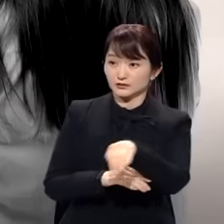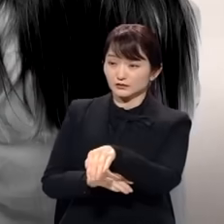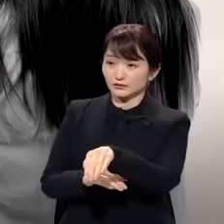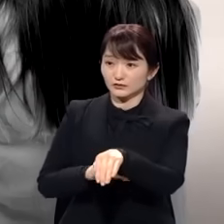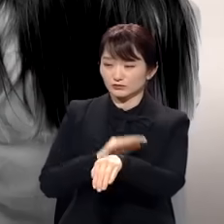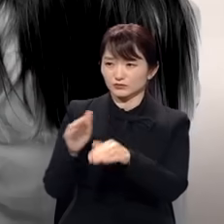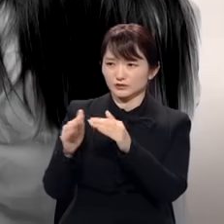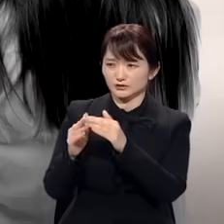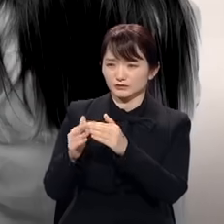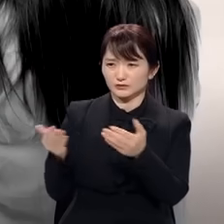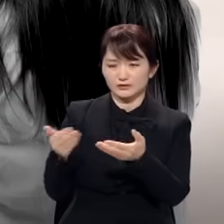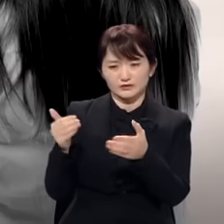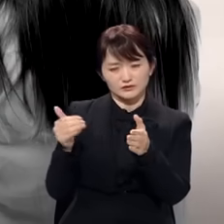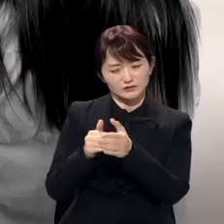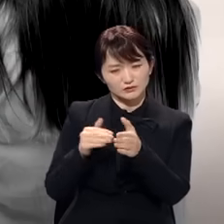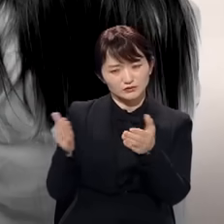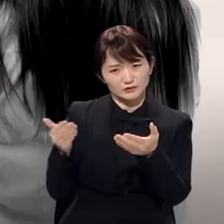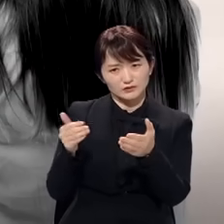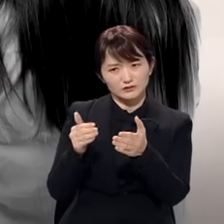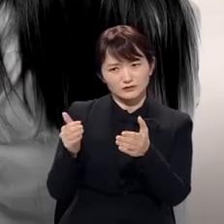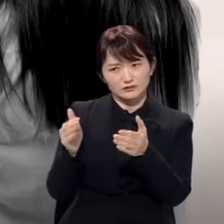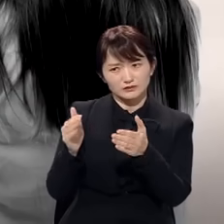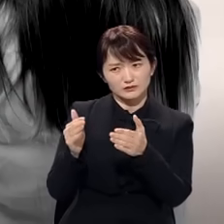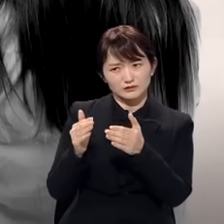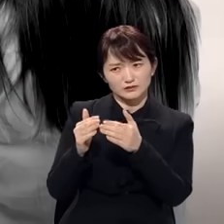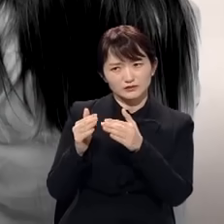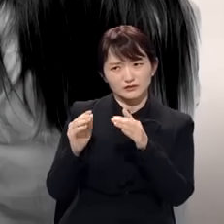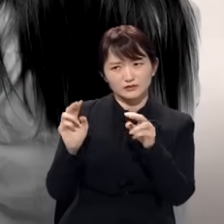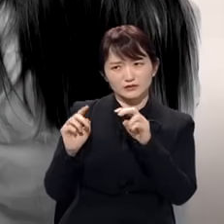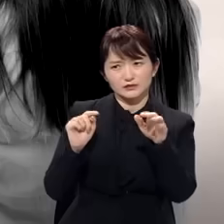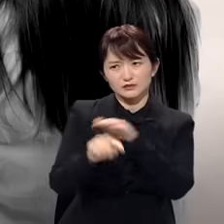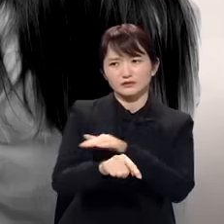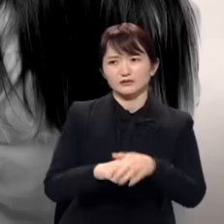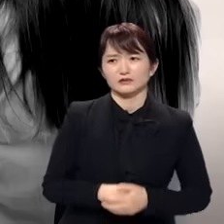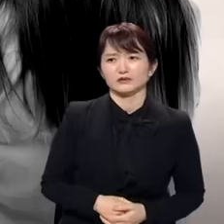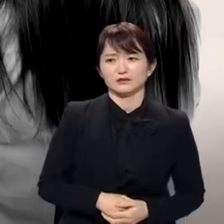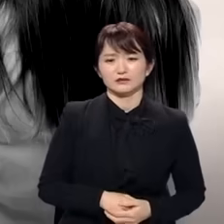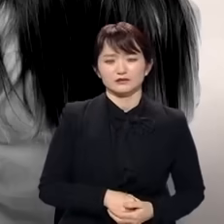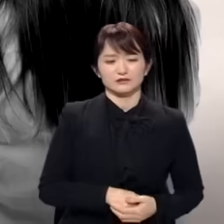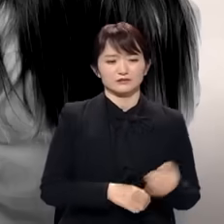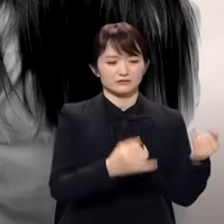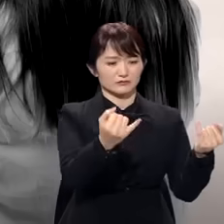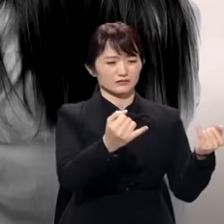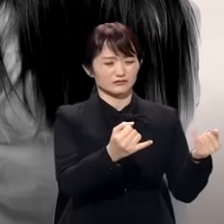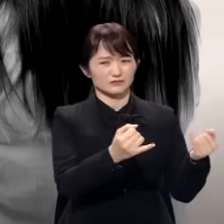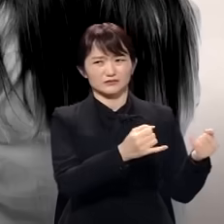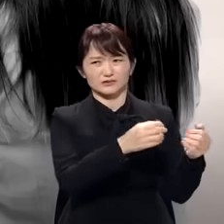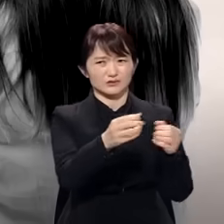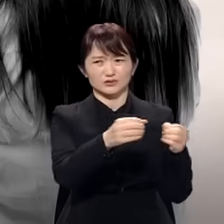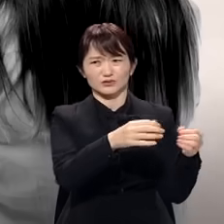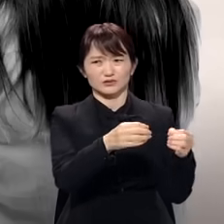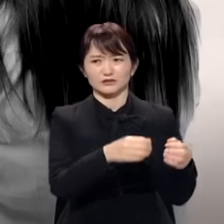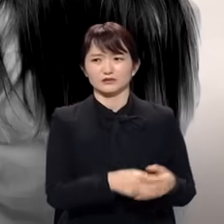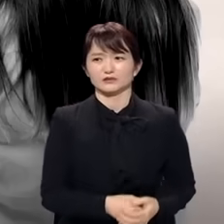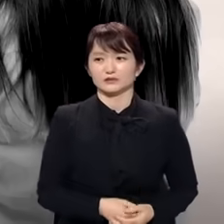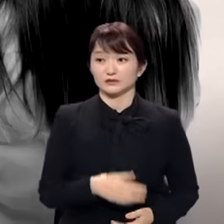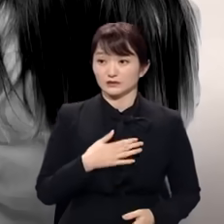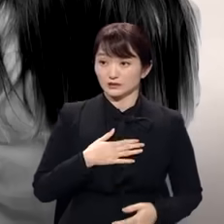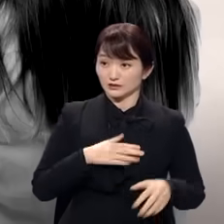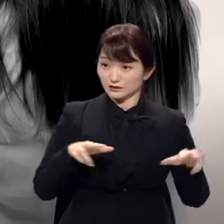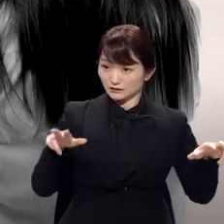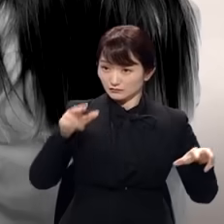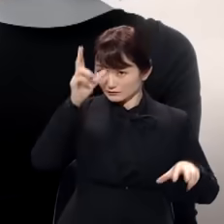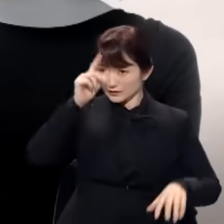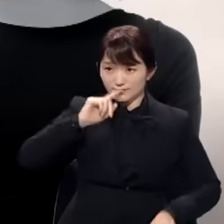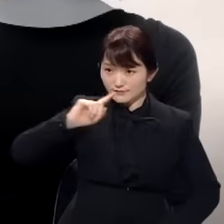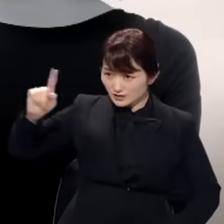기가 찬다. 나한테 다음 달에 이혼돼. 다음 달에 이혼돼. 둘이 떠들어라. 지금 경찰에 신고할게. 경찰서 가서